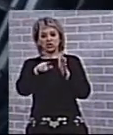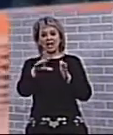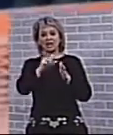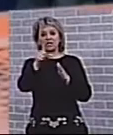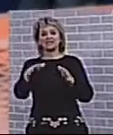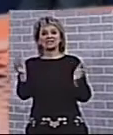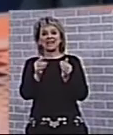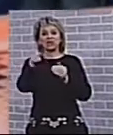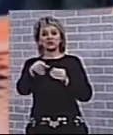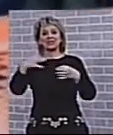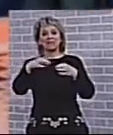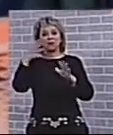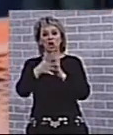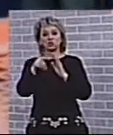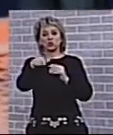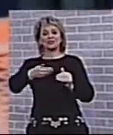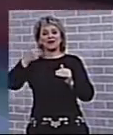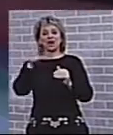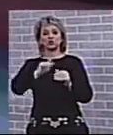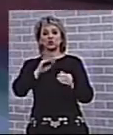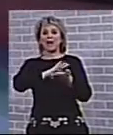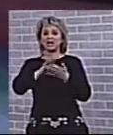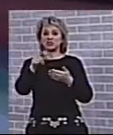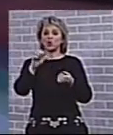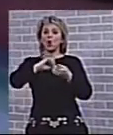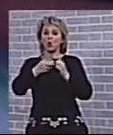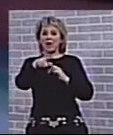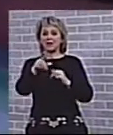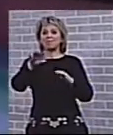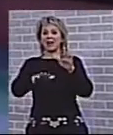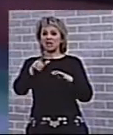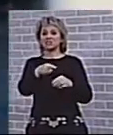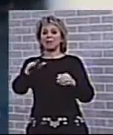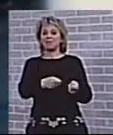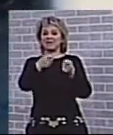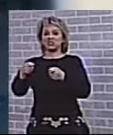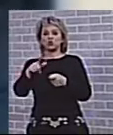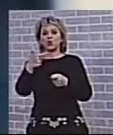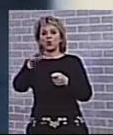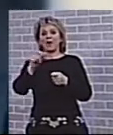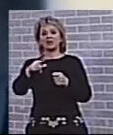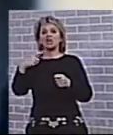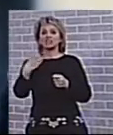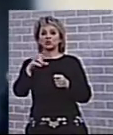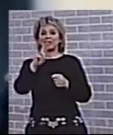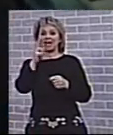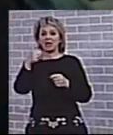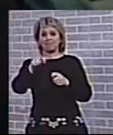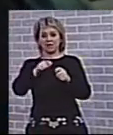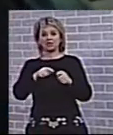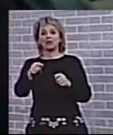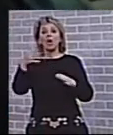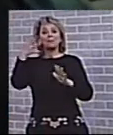разы. Сокращены транспортные расходы. Раньше, чтобы очистить уголь от балласта, приходилось возить его в Гуково за 100 километров.